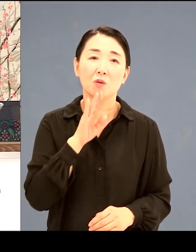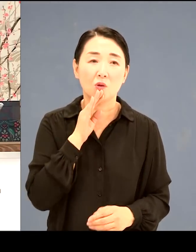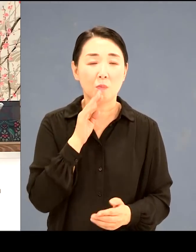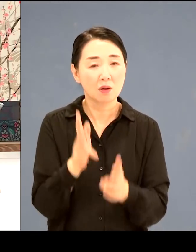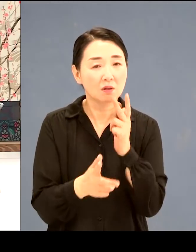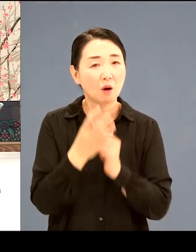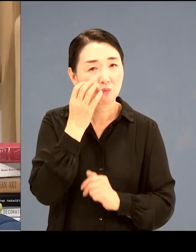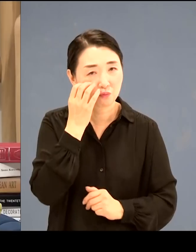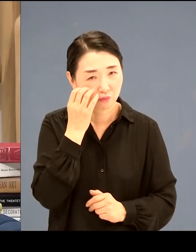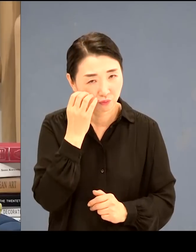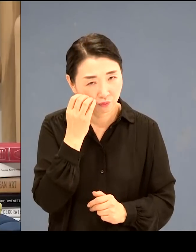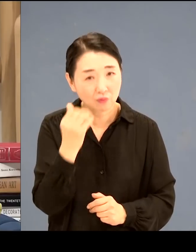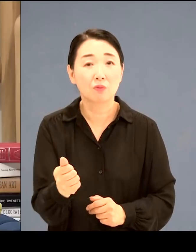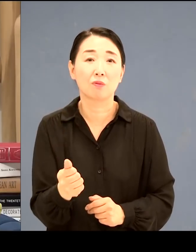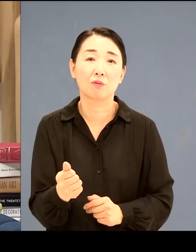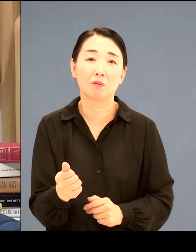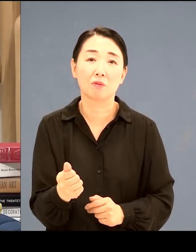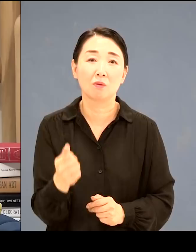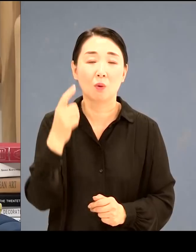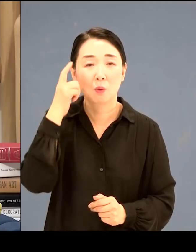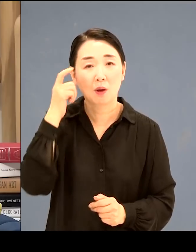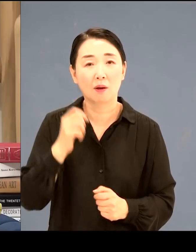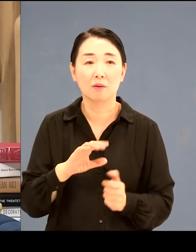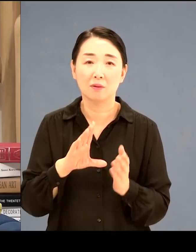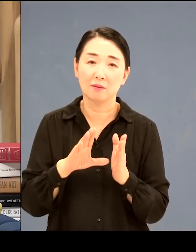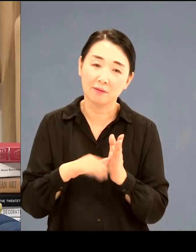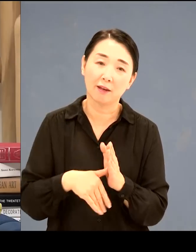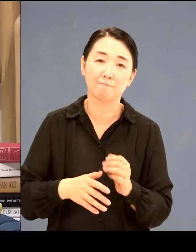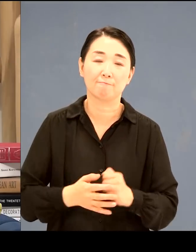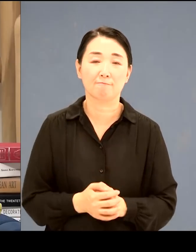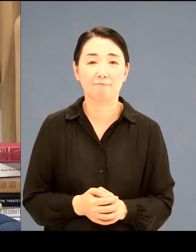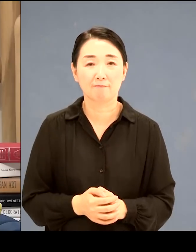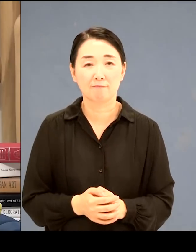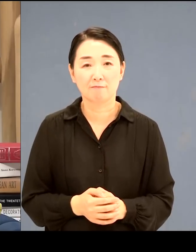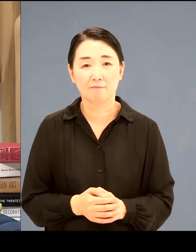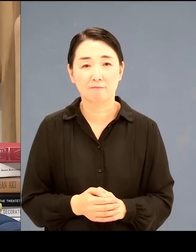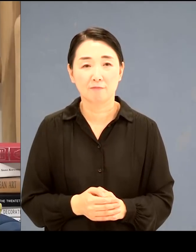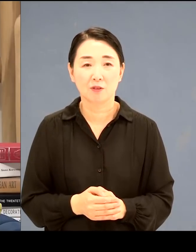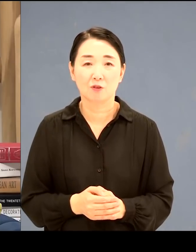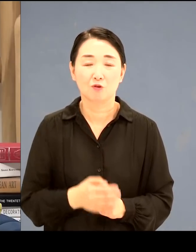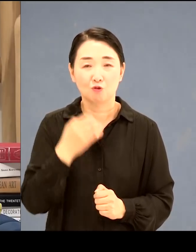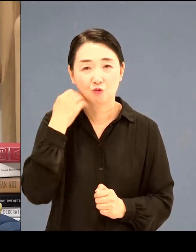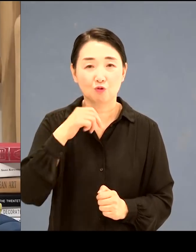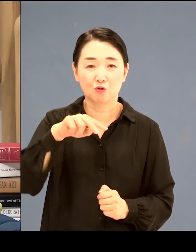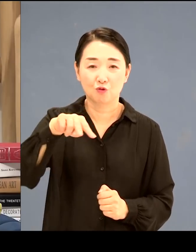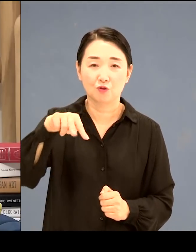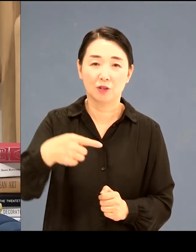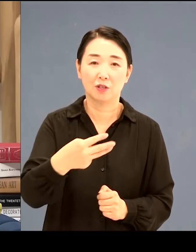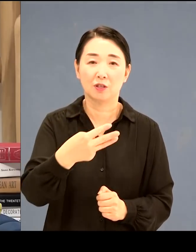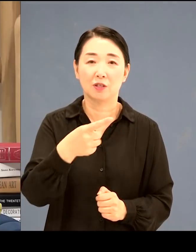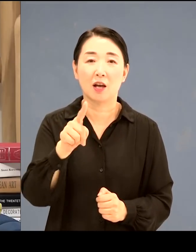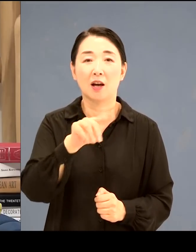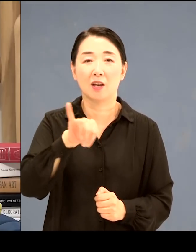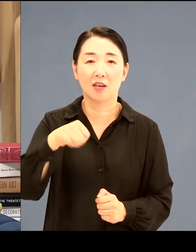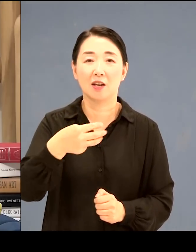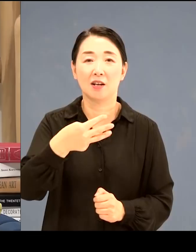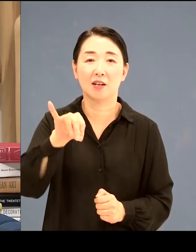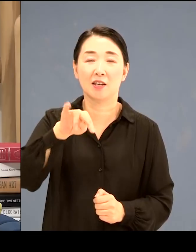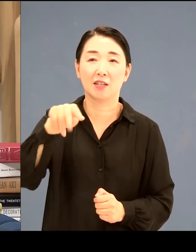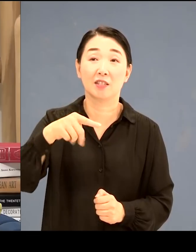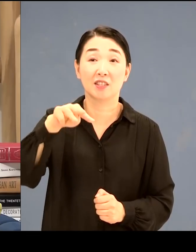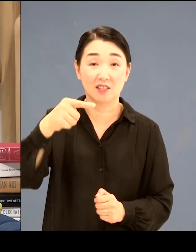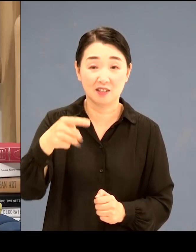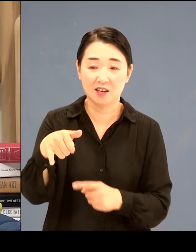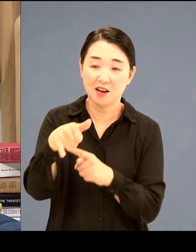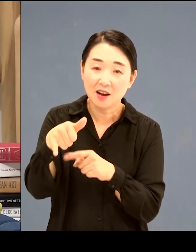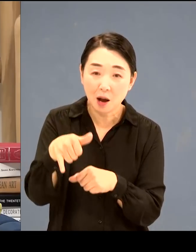됐어요. 가방. 그 시절에는 뭐 이렇게 스타일리스트가 가방을 런칭하거나 디자이너가 아닌 사람이 뭘 이렇게 하는